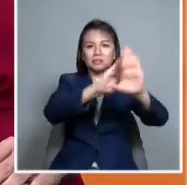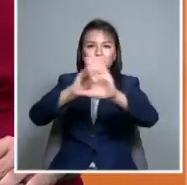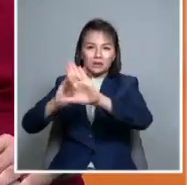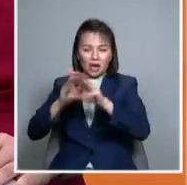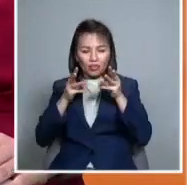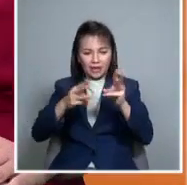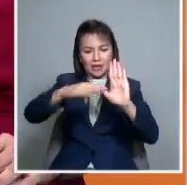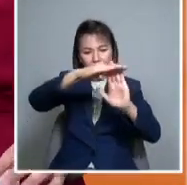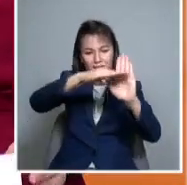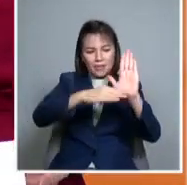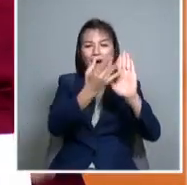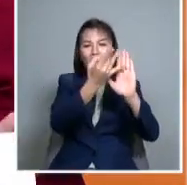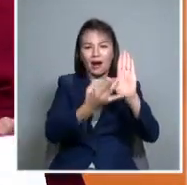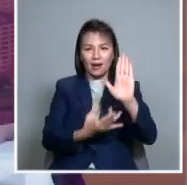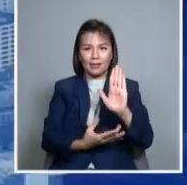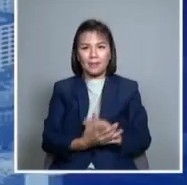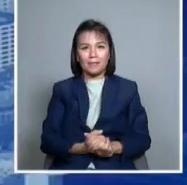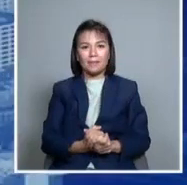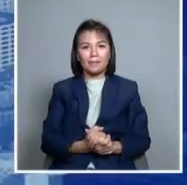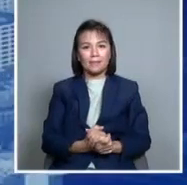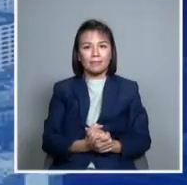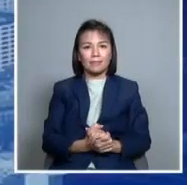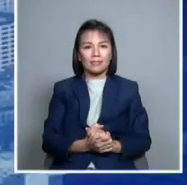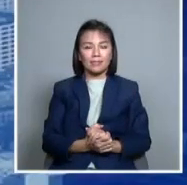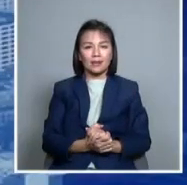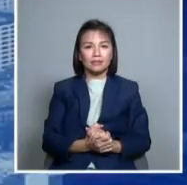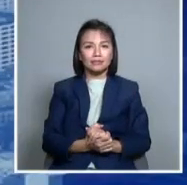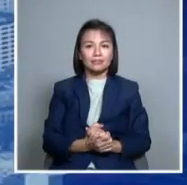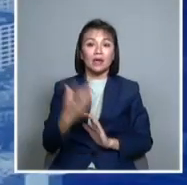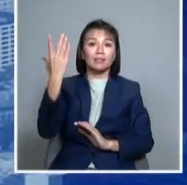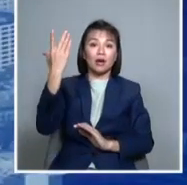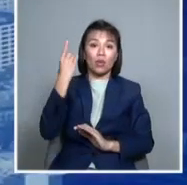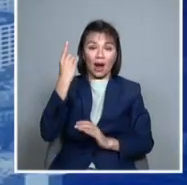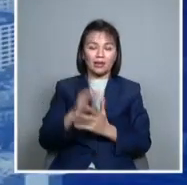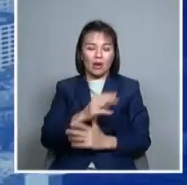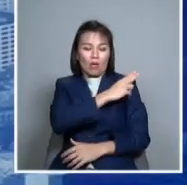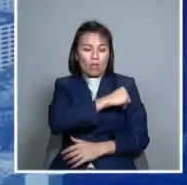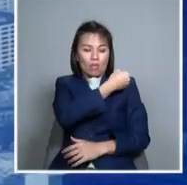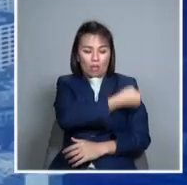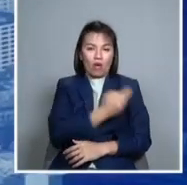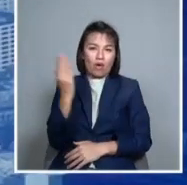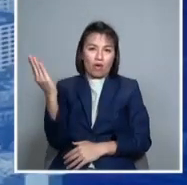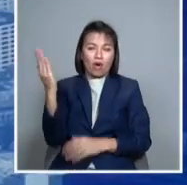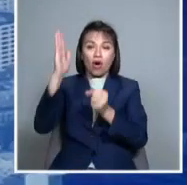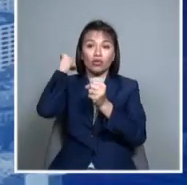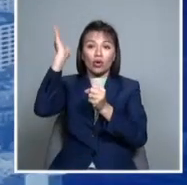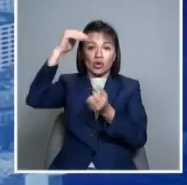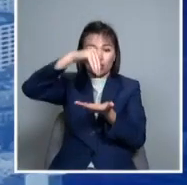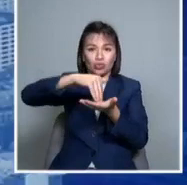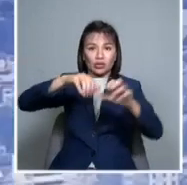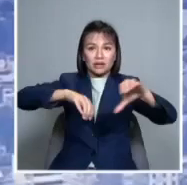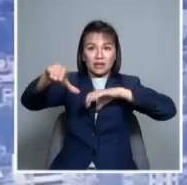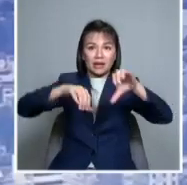สงกรานต์ปีนี้ด้วยค่ะและเมื่อวันนี้นะคะในผ้าทวีศิลป์วิษณุโยธินโฆษกศูนย์บริหาร